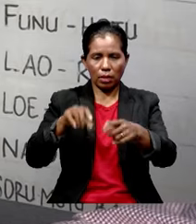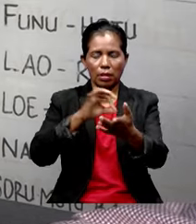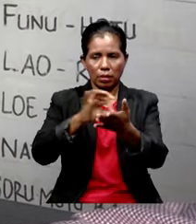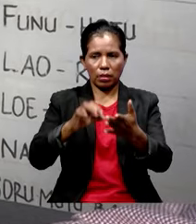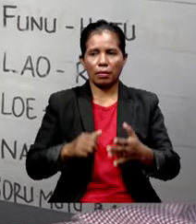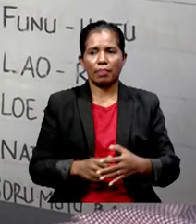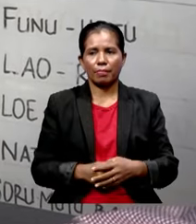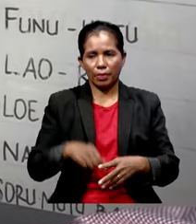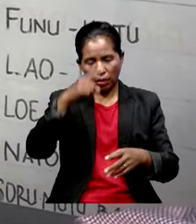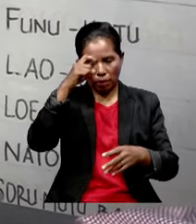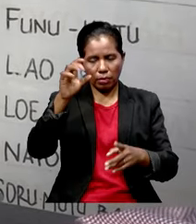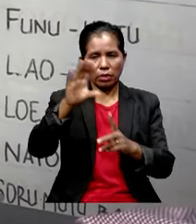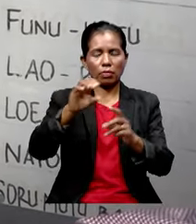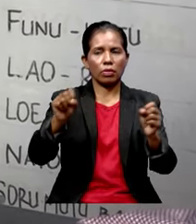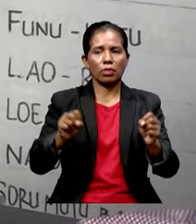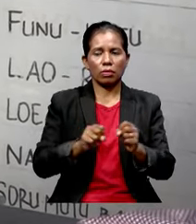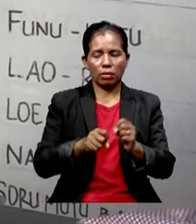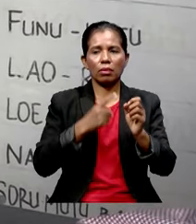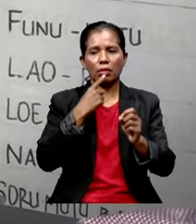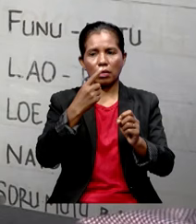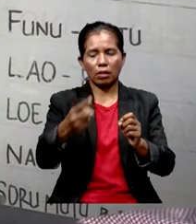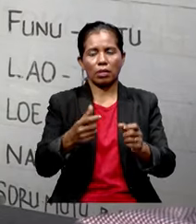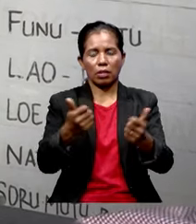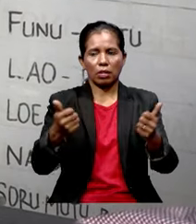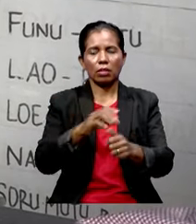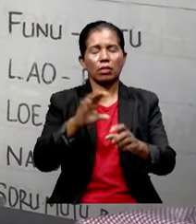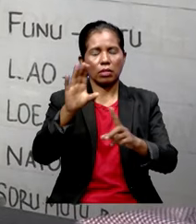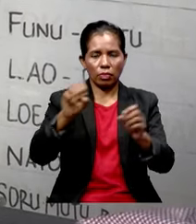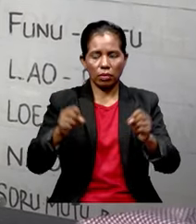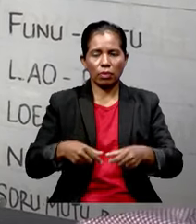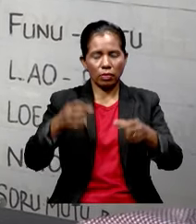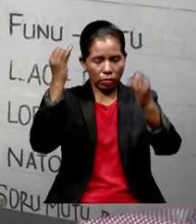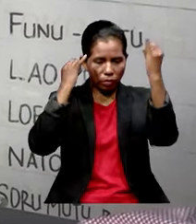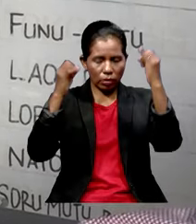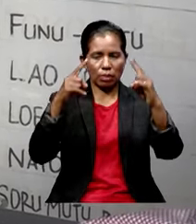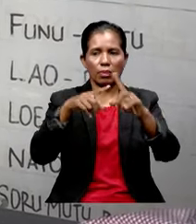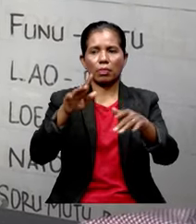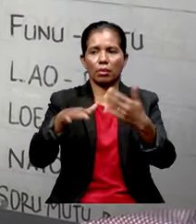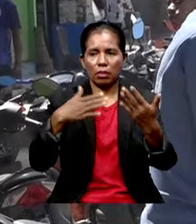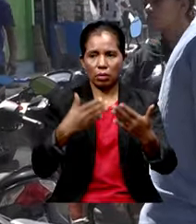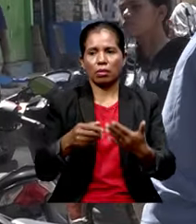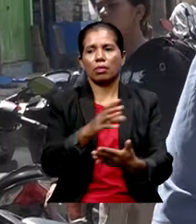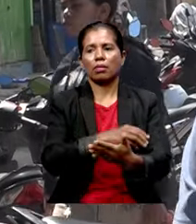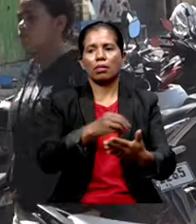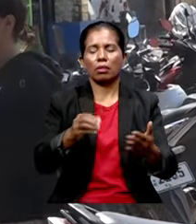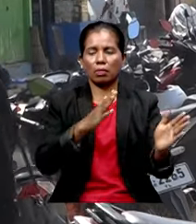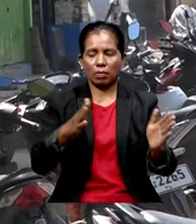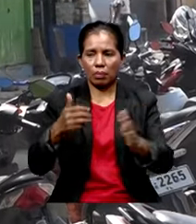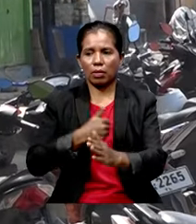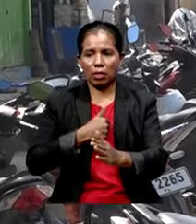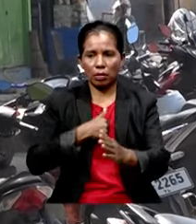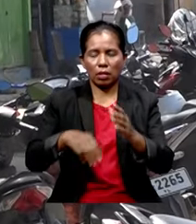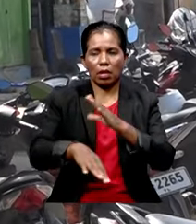Tamba preocupação ne se fisu kulhun informa. A autoridade local Sira foi na informação ba comunidade afetada Sira onde preparan atu